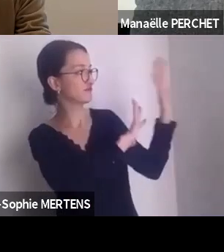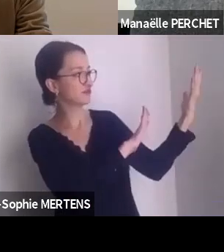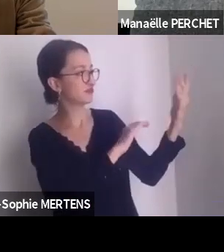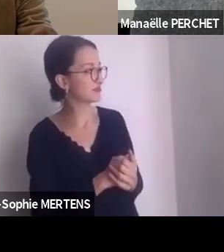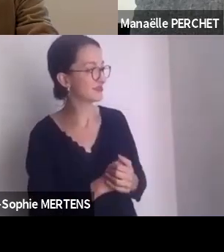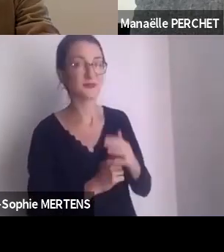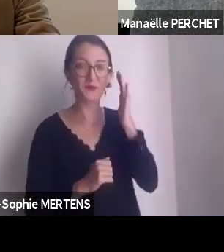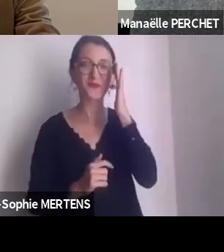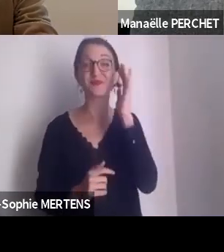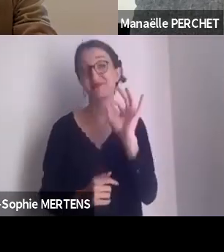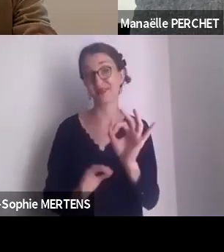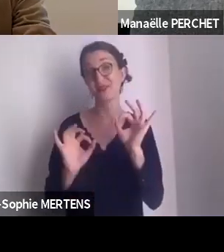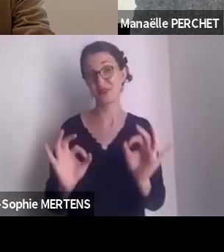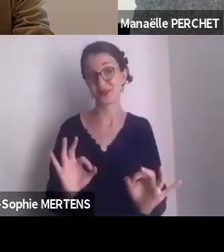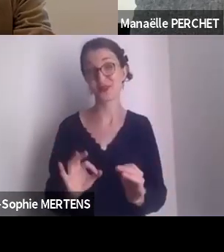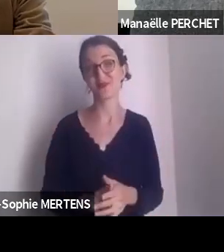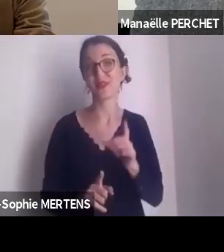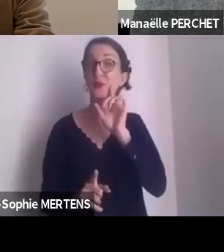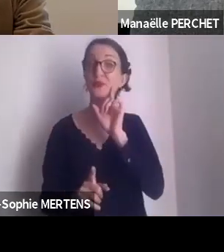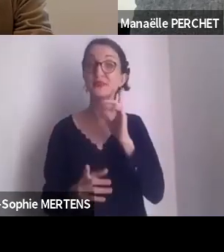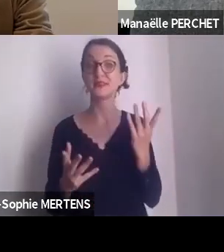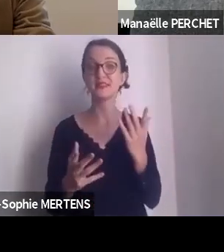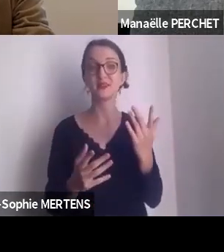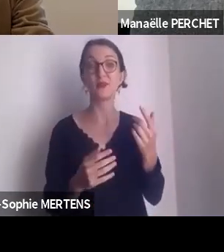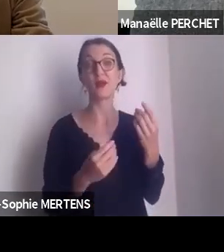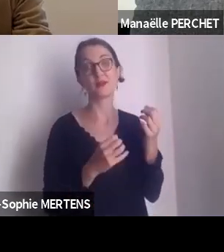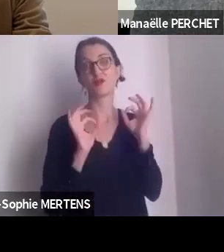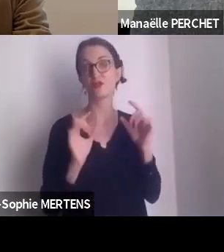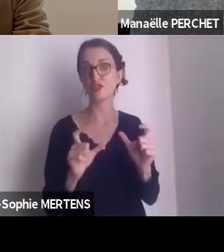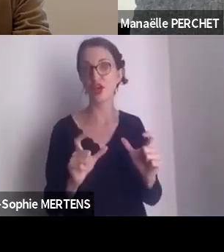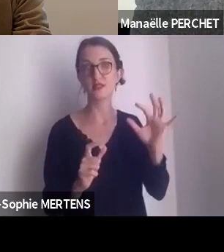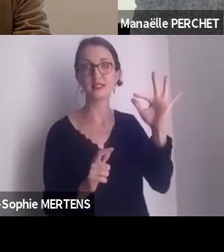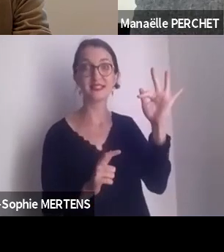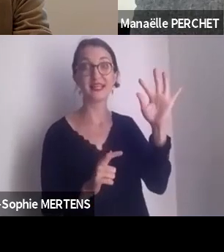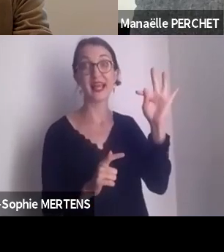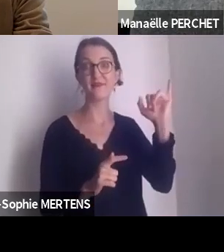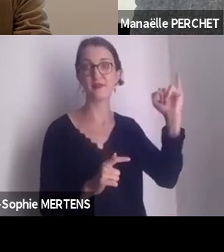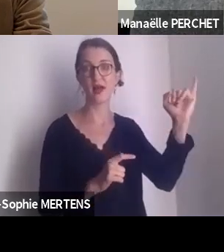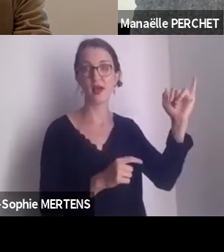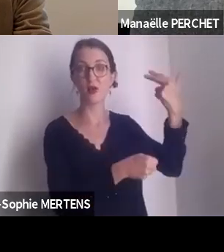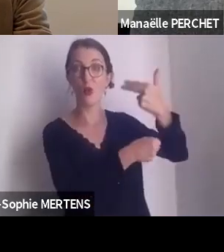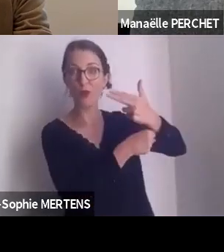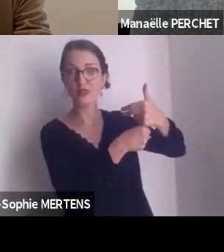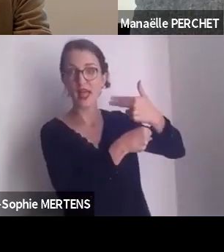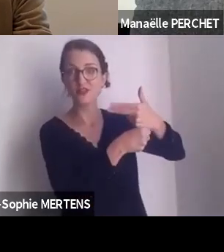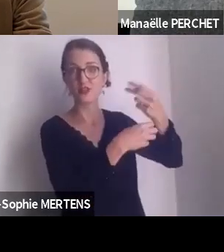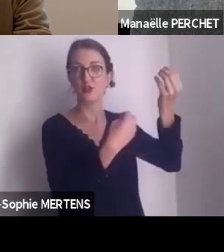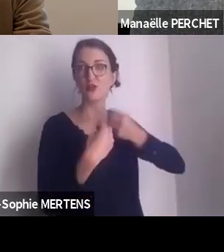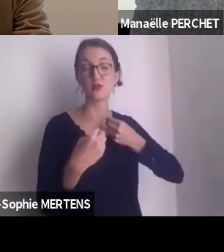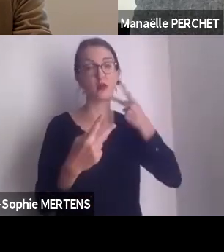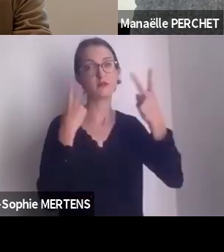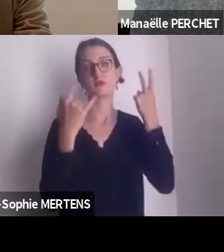faut voir aussi, c'est que finalement, comme on a eu cette visibilité TF1, après, d'autres journaux sont venus nous voir au niveau local. On